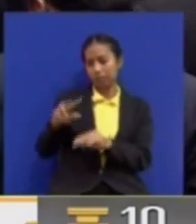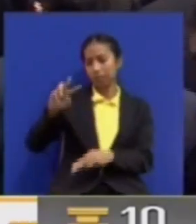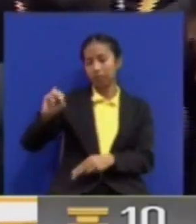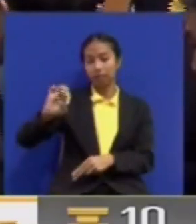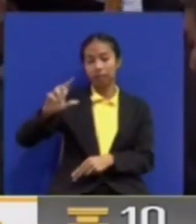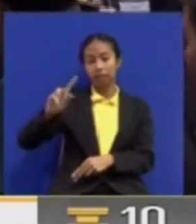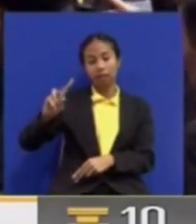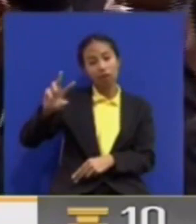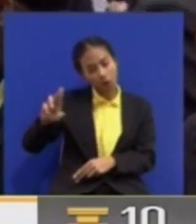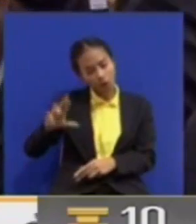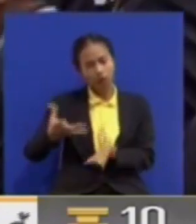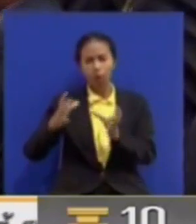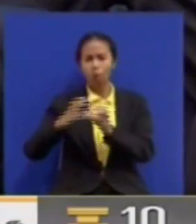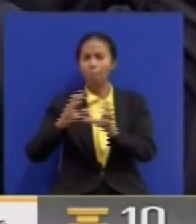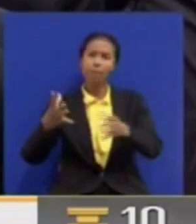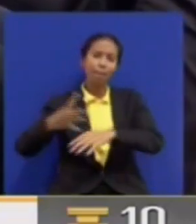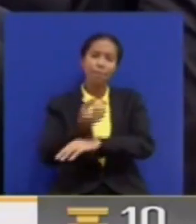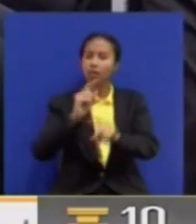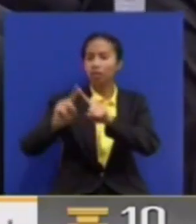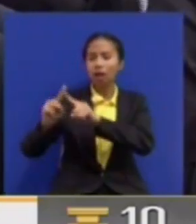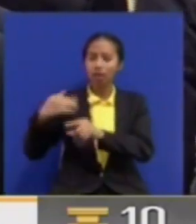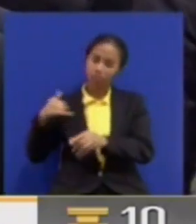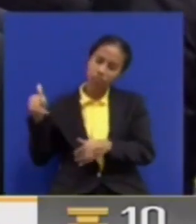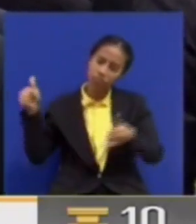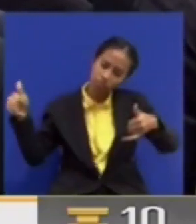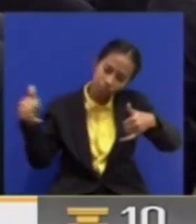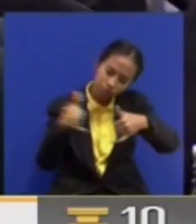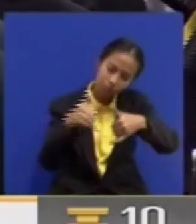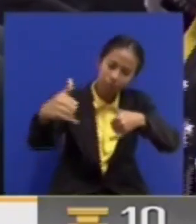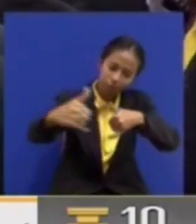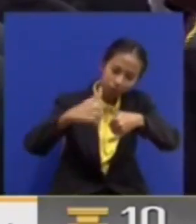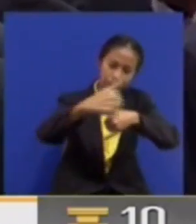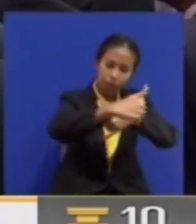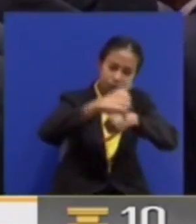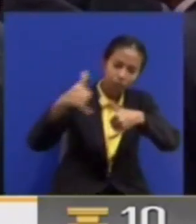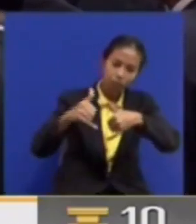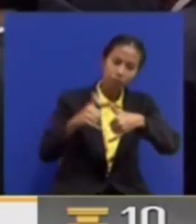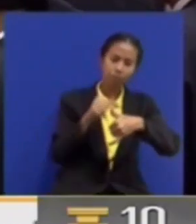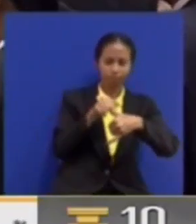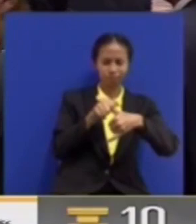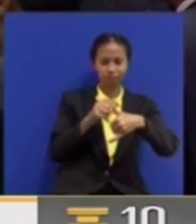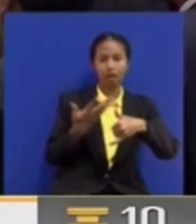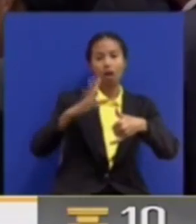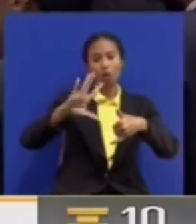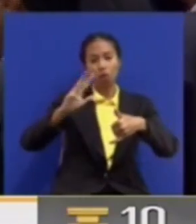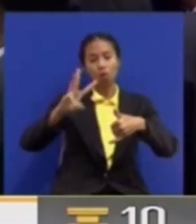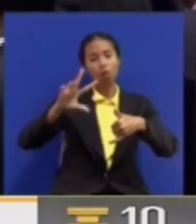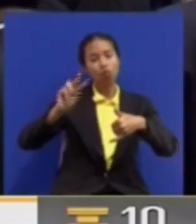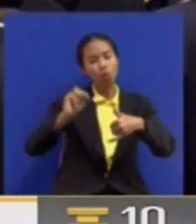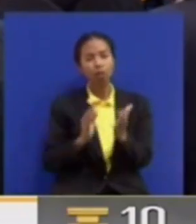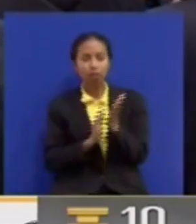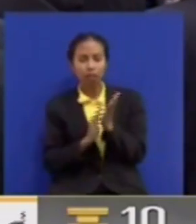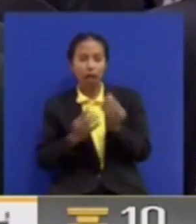ต้องดูซูมอินถึงไหน มีใครหยิบขาใครใครหยิบตาใครหรือเปล่า ค่ะตอนนี้ยังข่าวก็